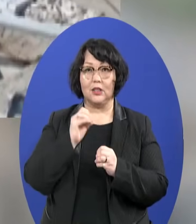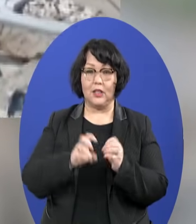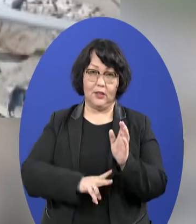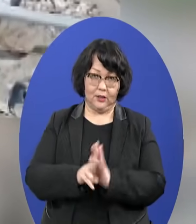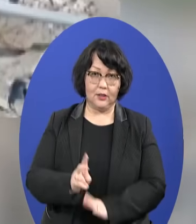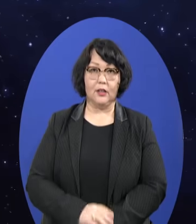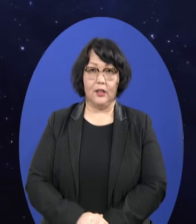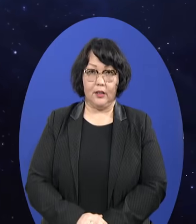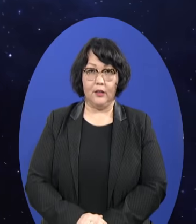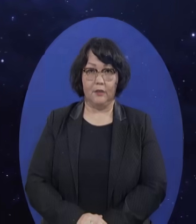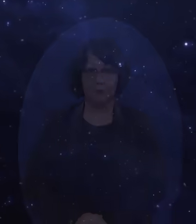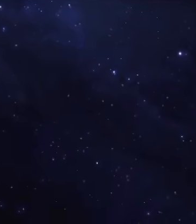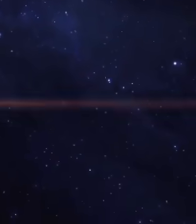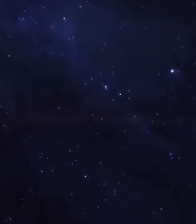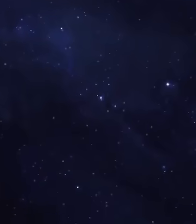байна.